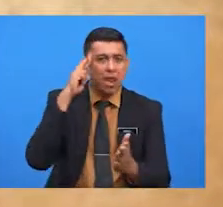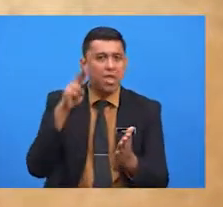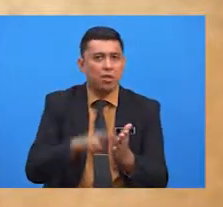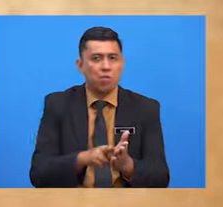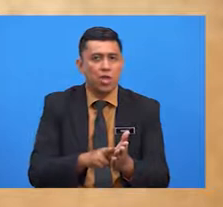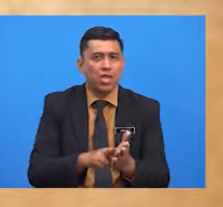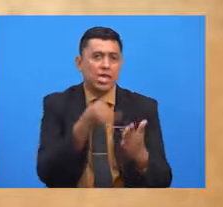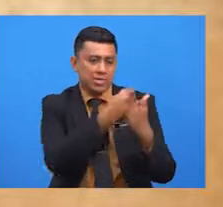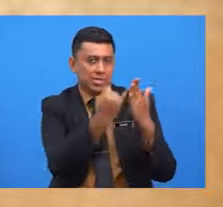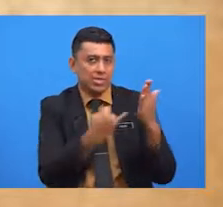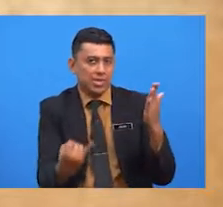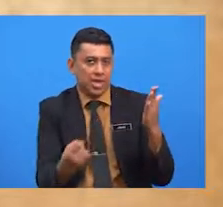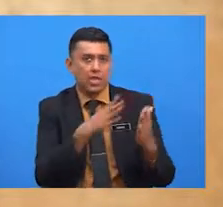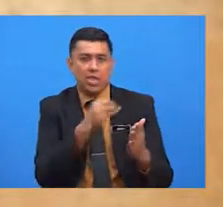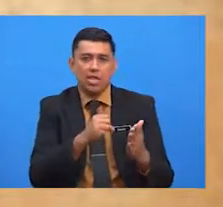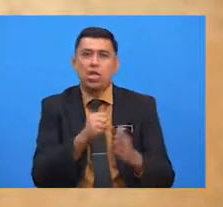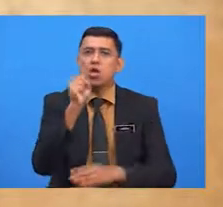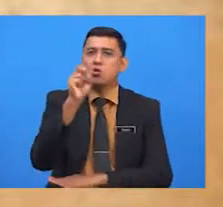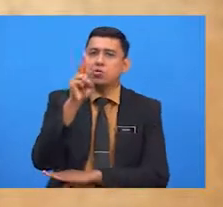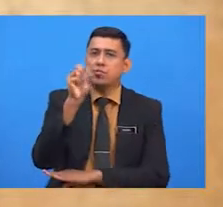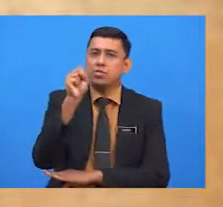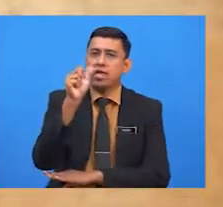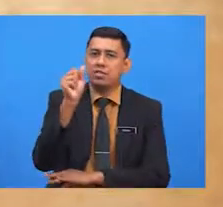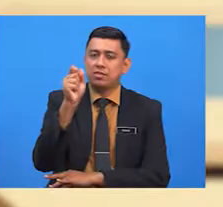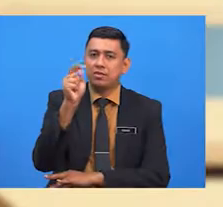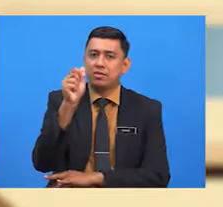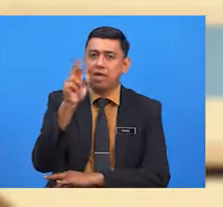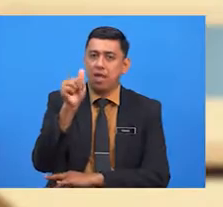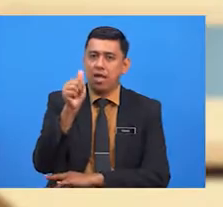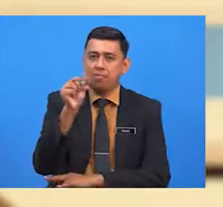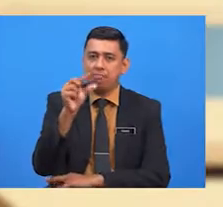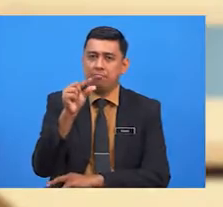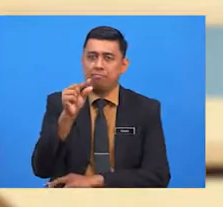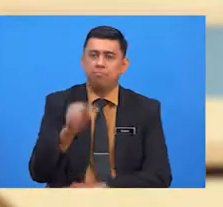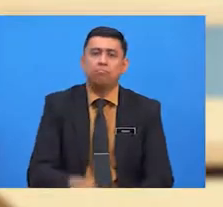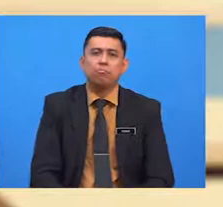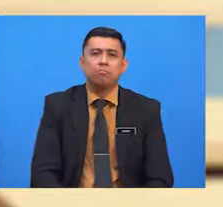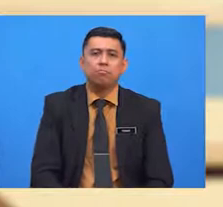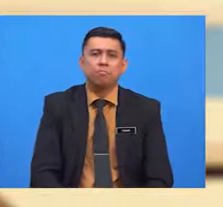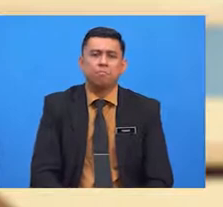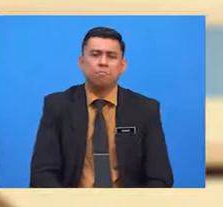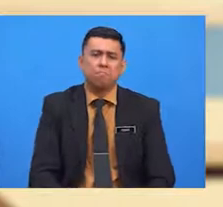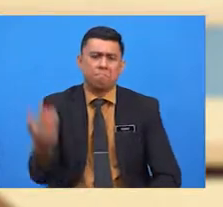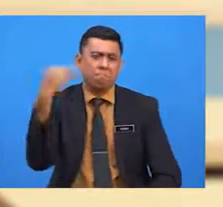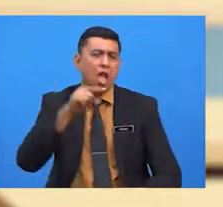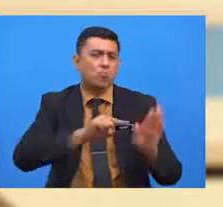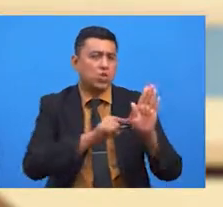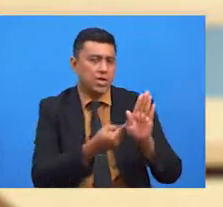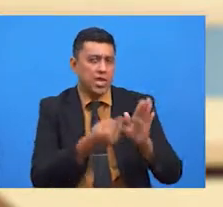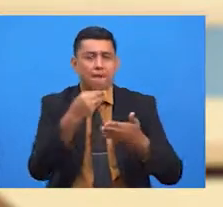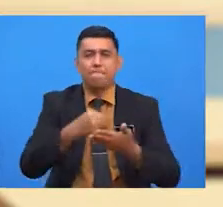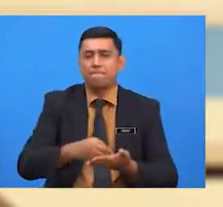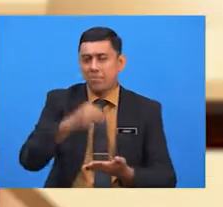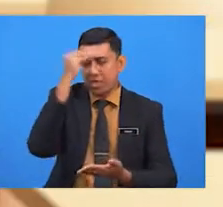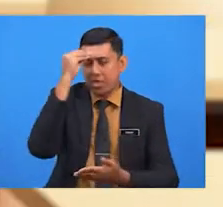kesenian dan kesusasteraan. Jom semua, mari kita mulakan pelajaran hari